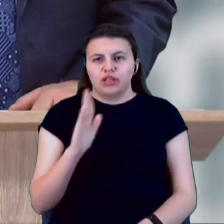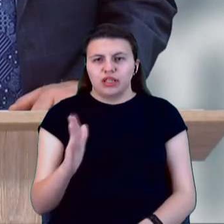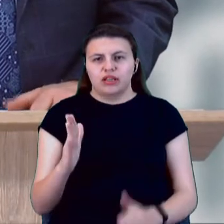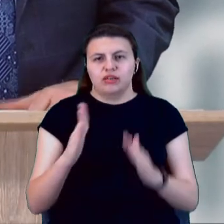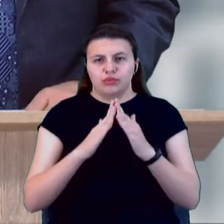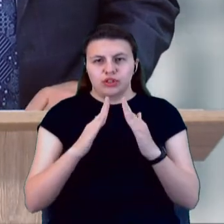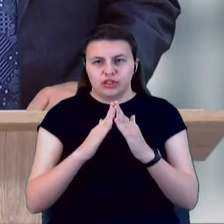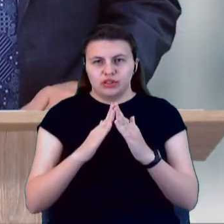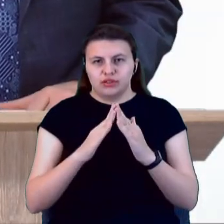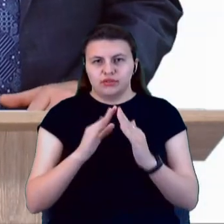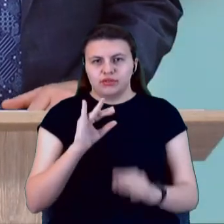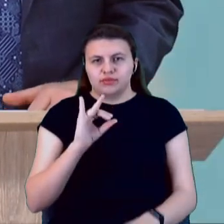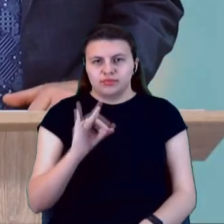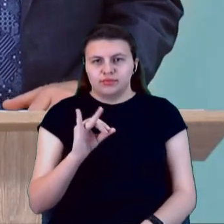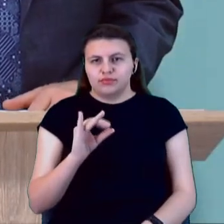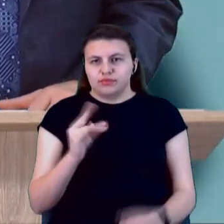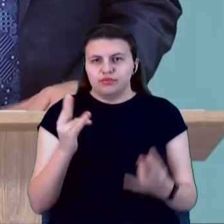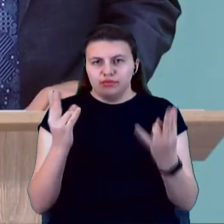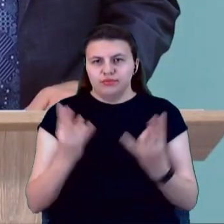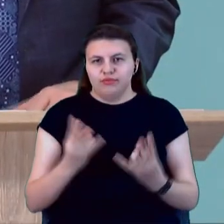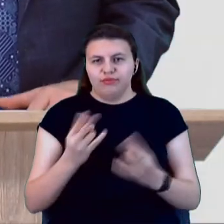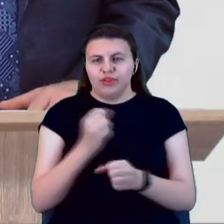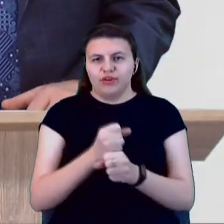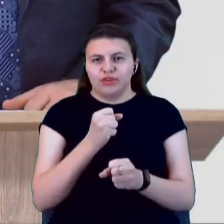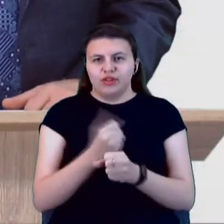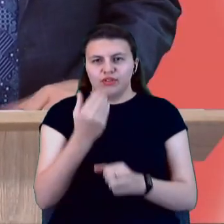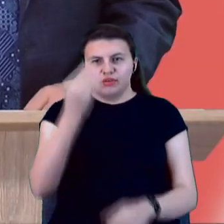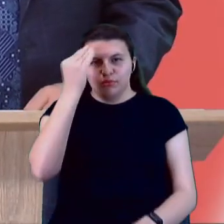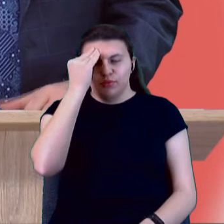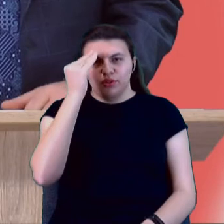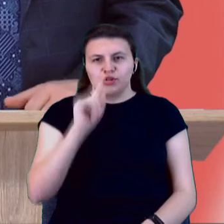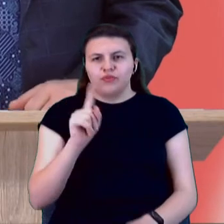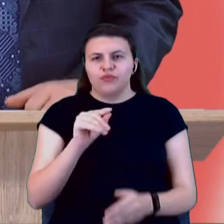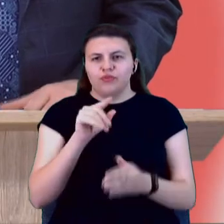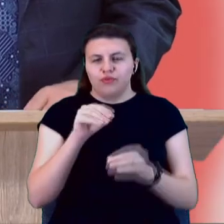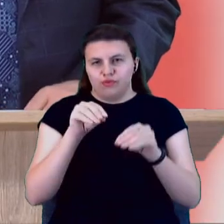і чи варто їх створювати, на ваш погляд, аби вирішити ось ці питання, зокрема